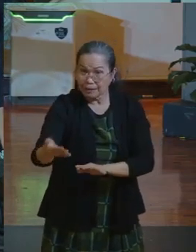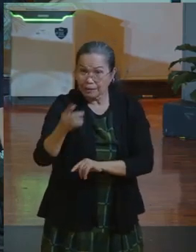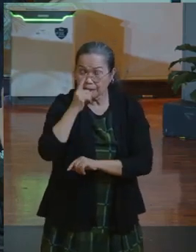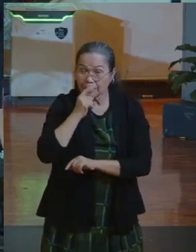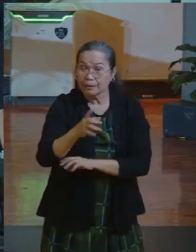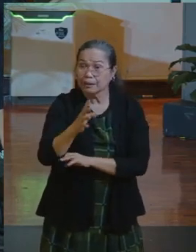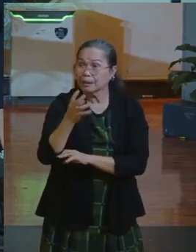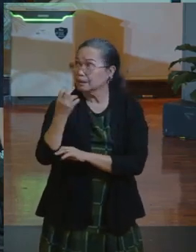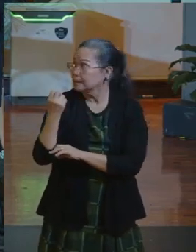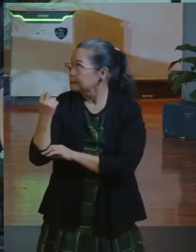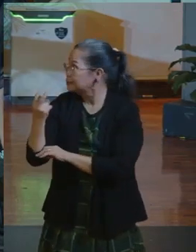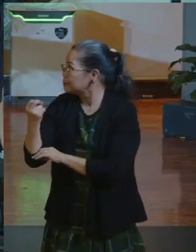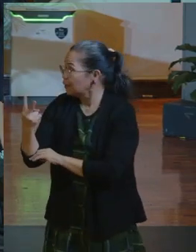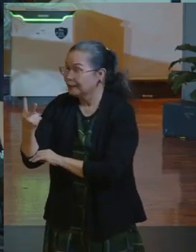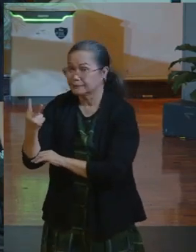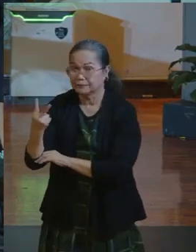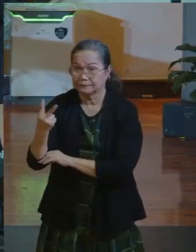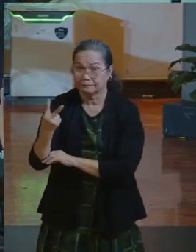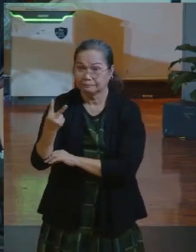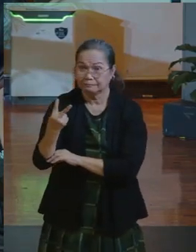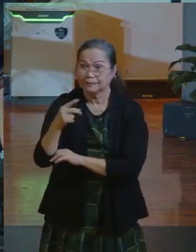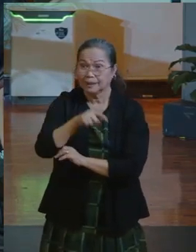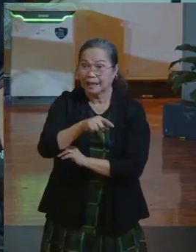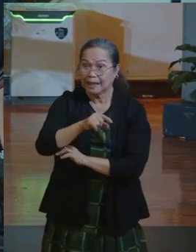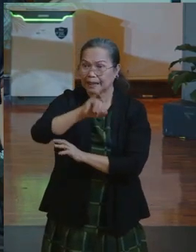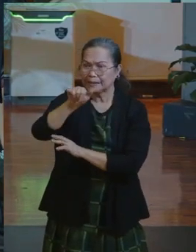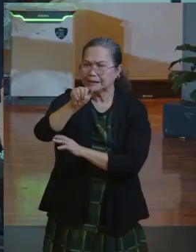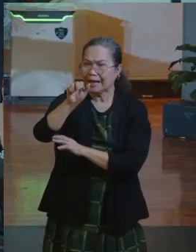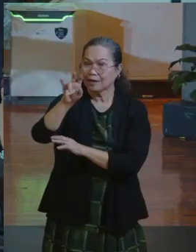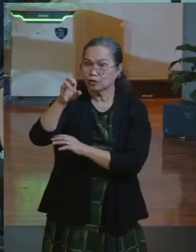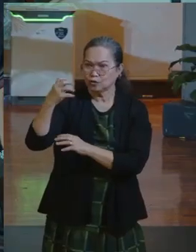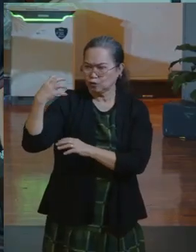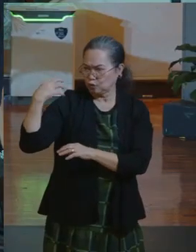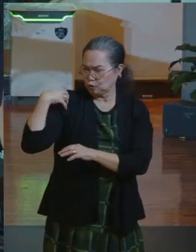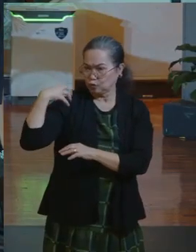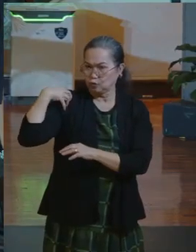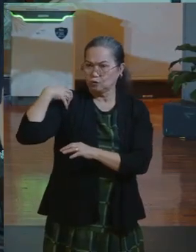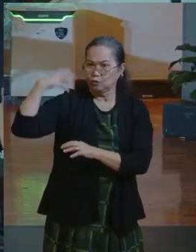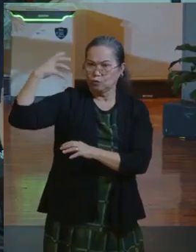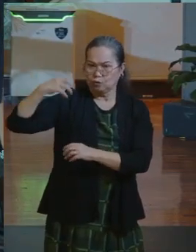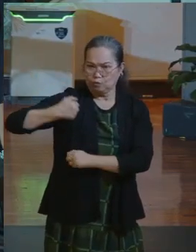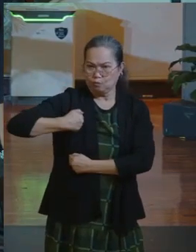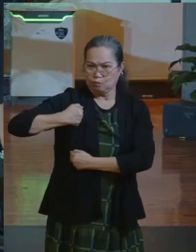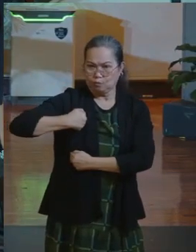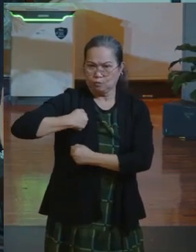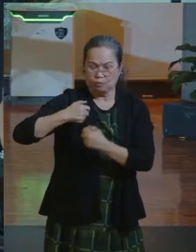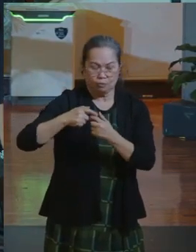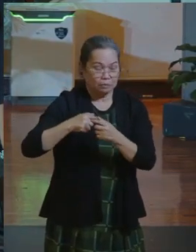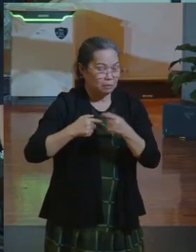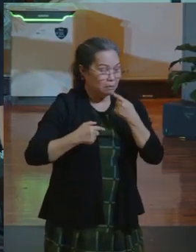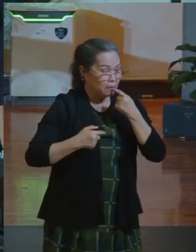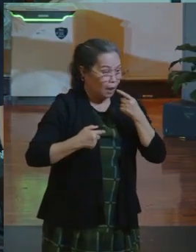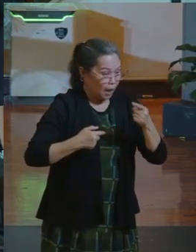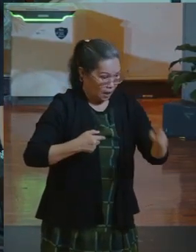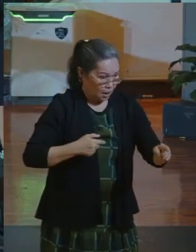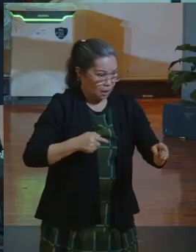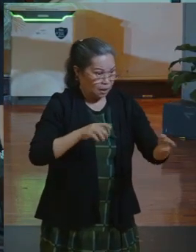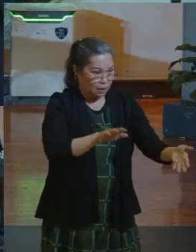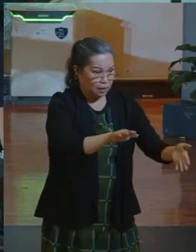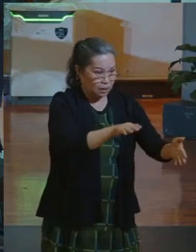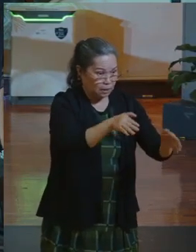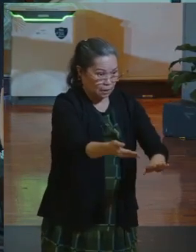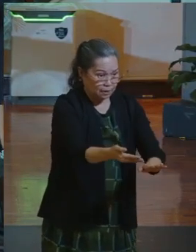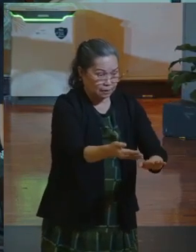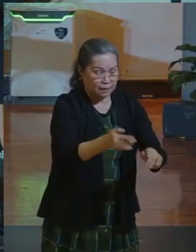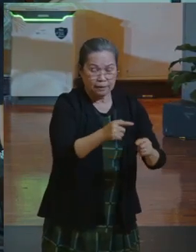na 12. At siya po ay namatay, di po natin alam kung anong sakit, ngunit